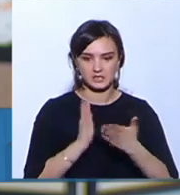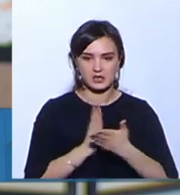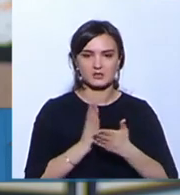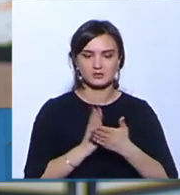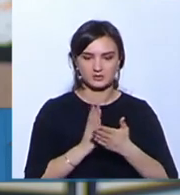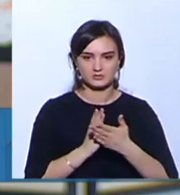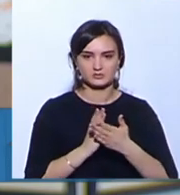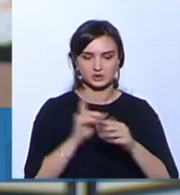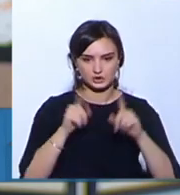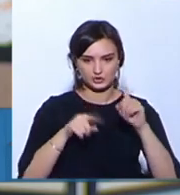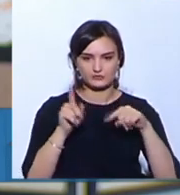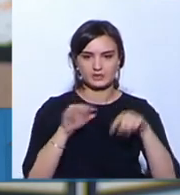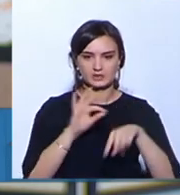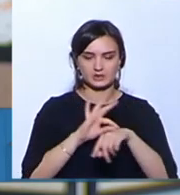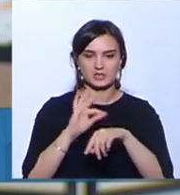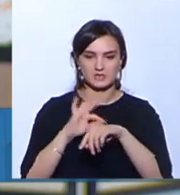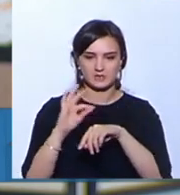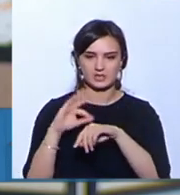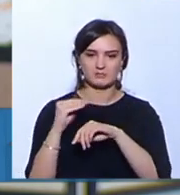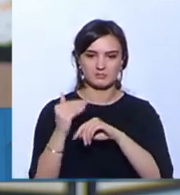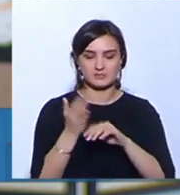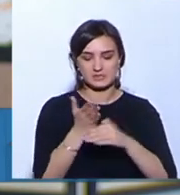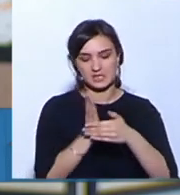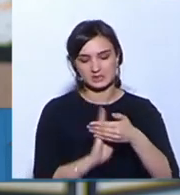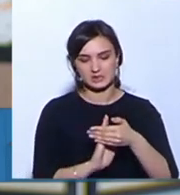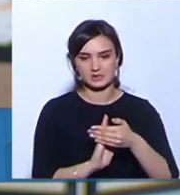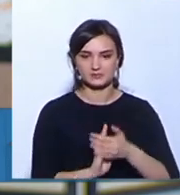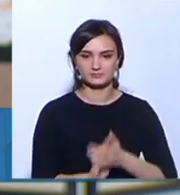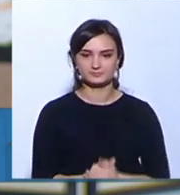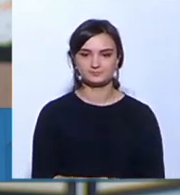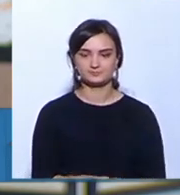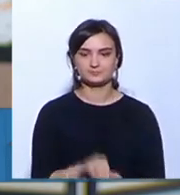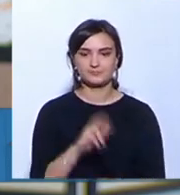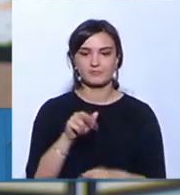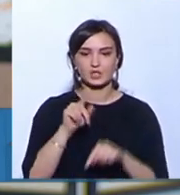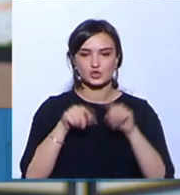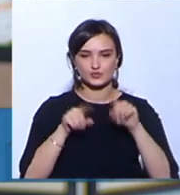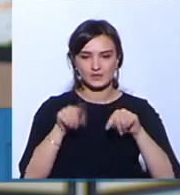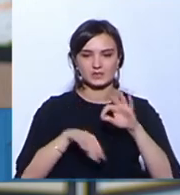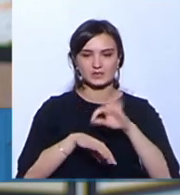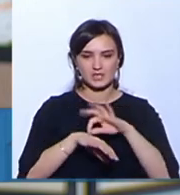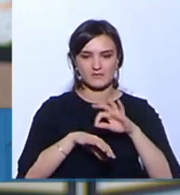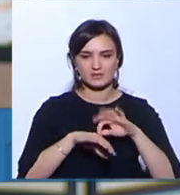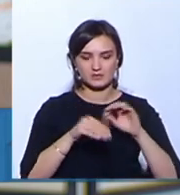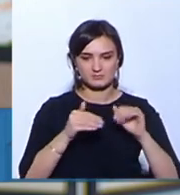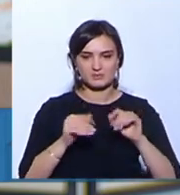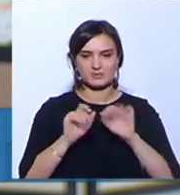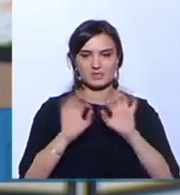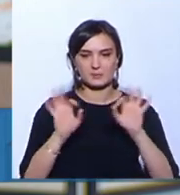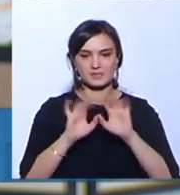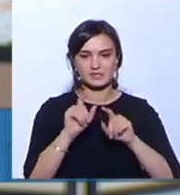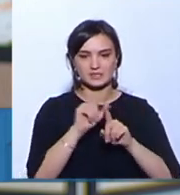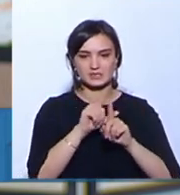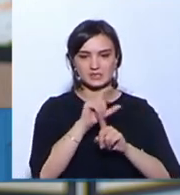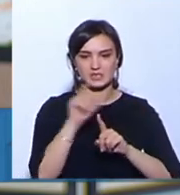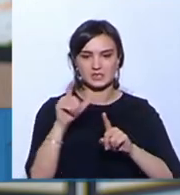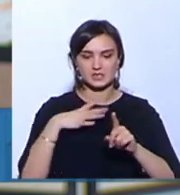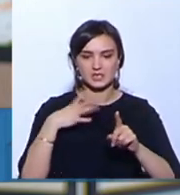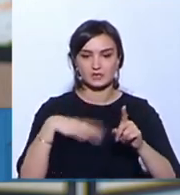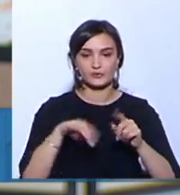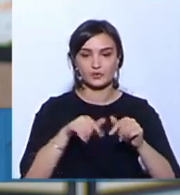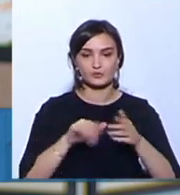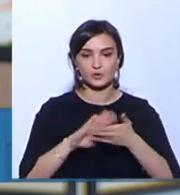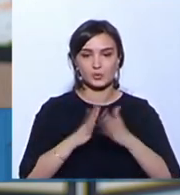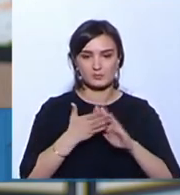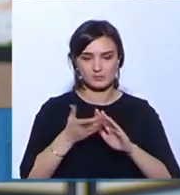არიან იშვიათი დაავადებების ნაწილი. და იშვიათი დაავადებების დეფინიცია საქართველოს